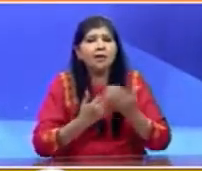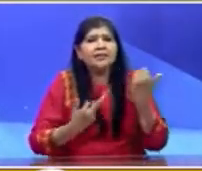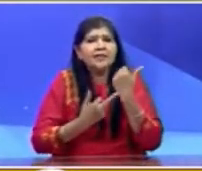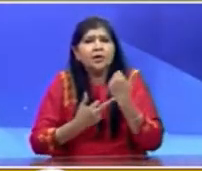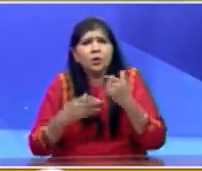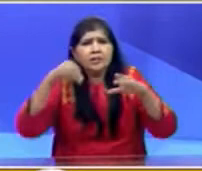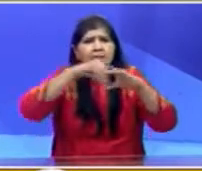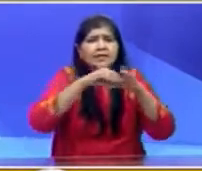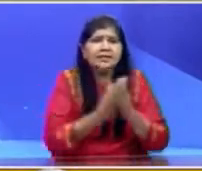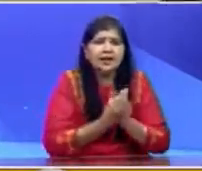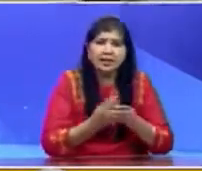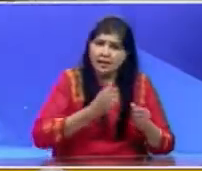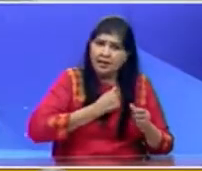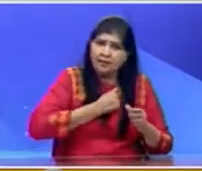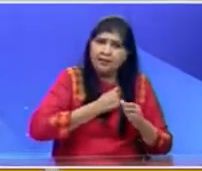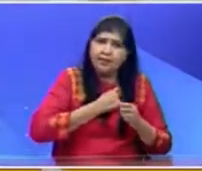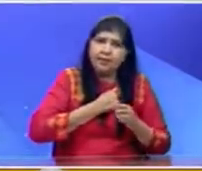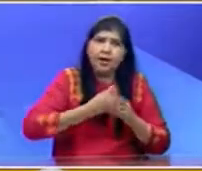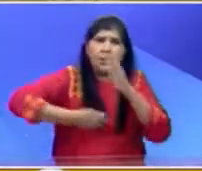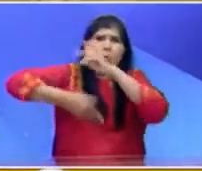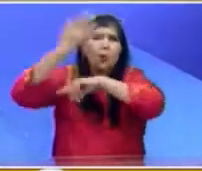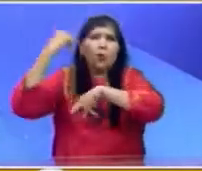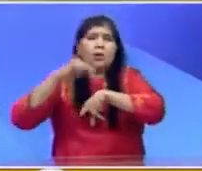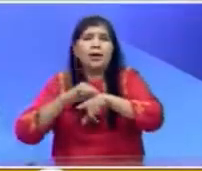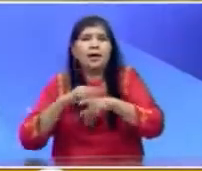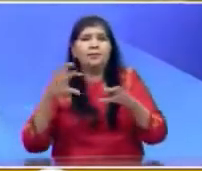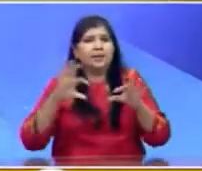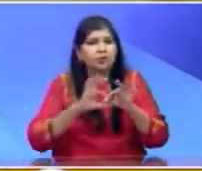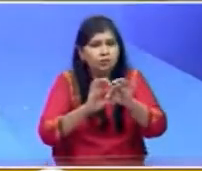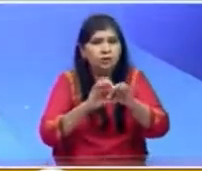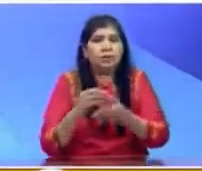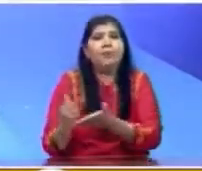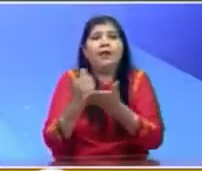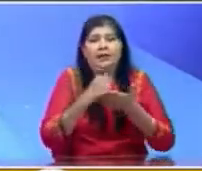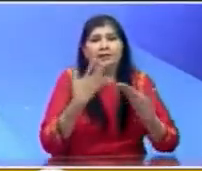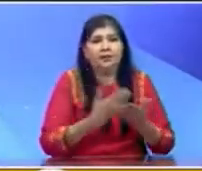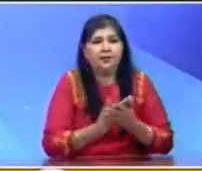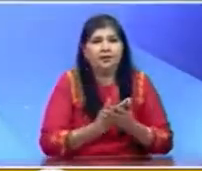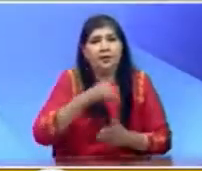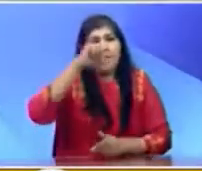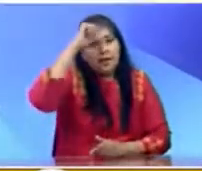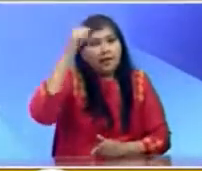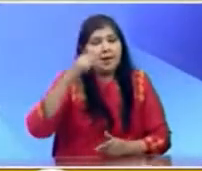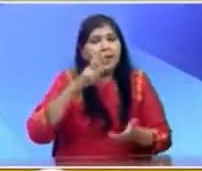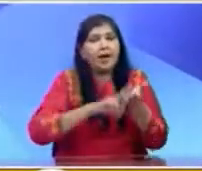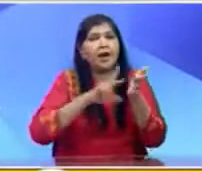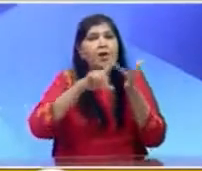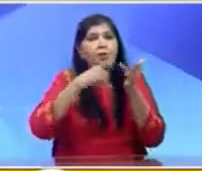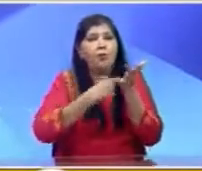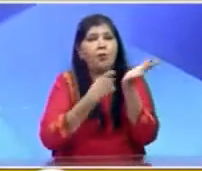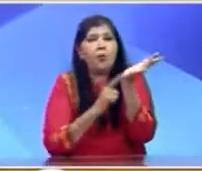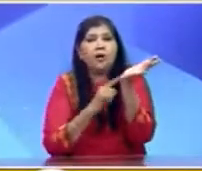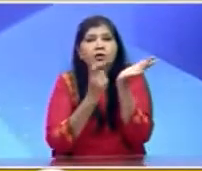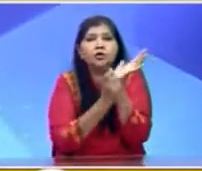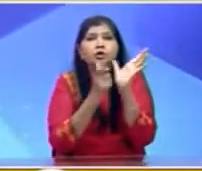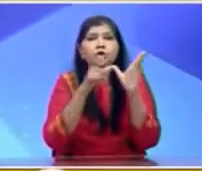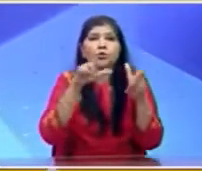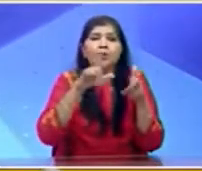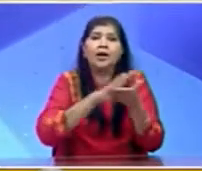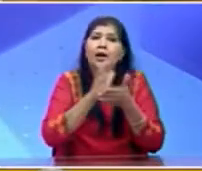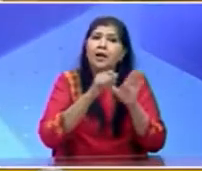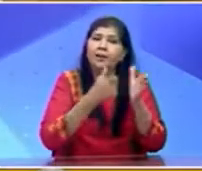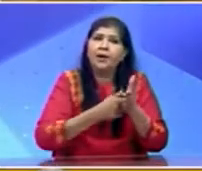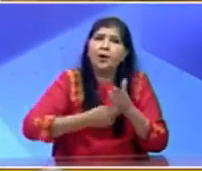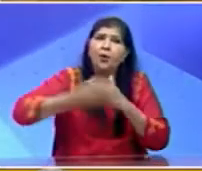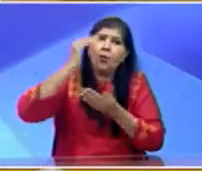इस्तेमाल अपनी जड़ों से जुड़ने में कर सकते हैं। इंडियन वर्चुअल हर्बेरियम प्रिजर्व